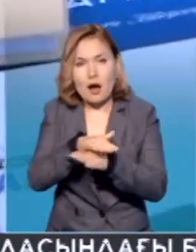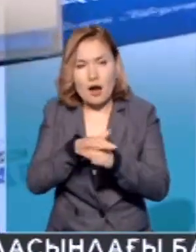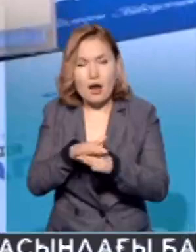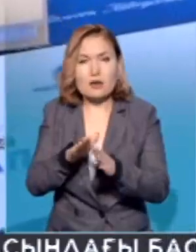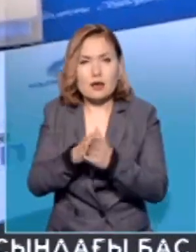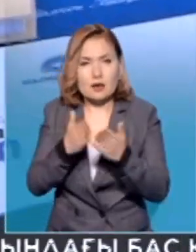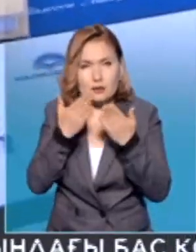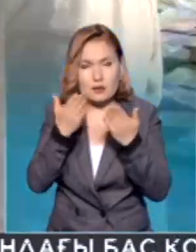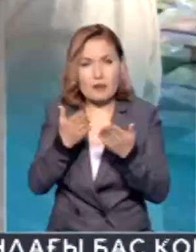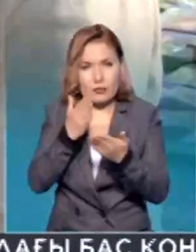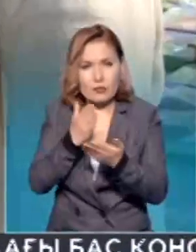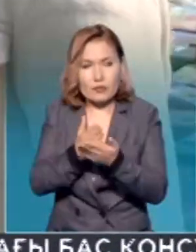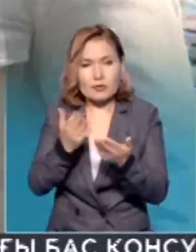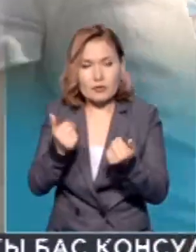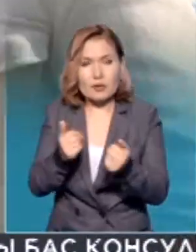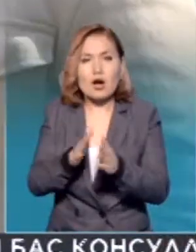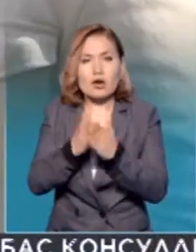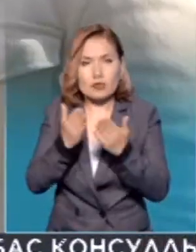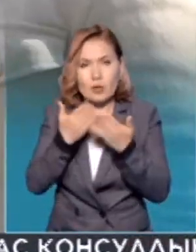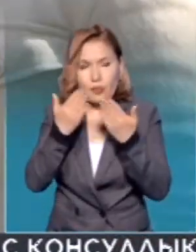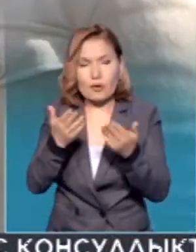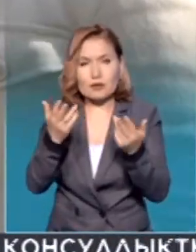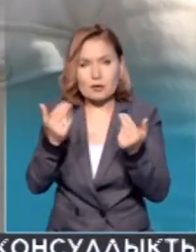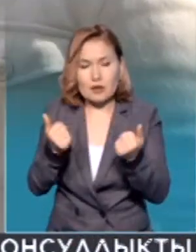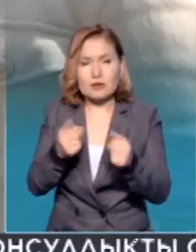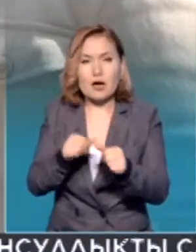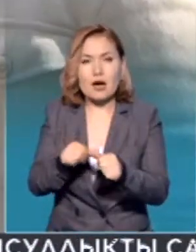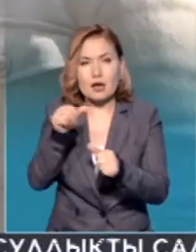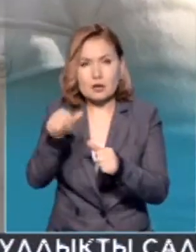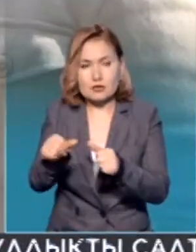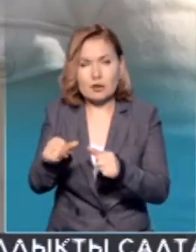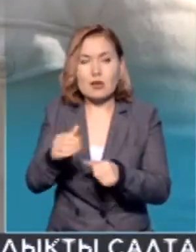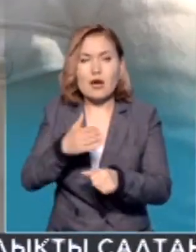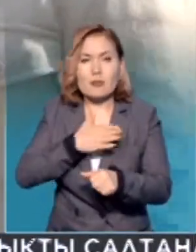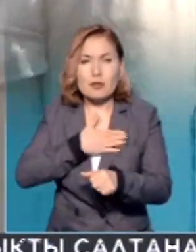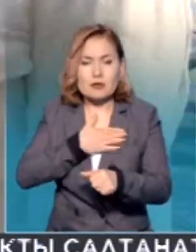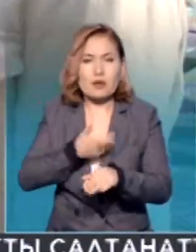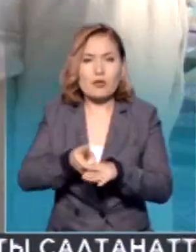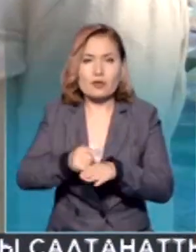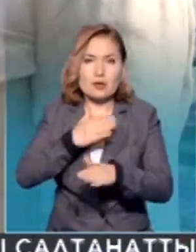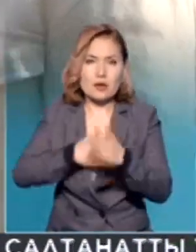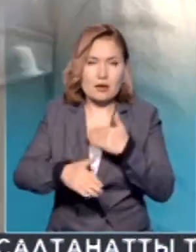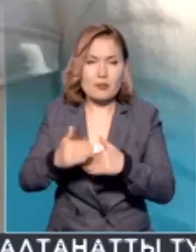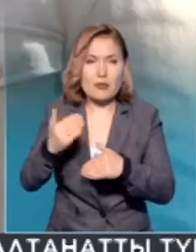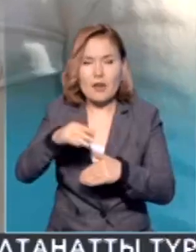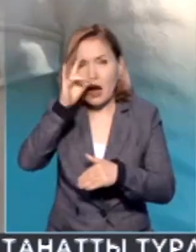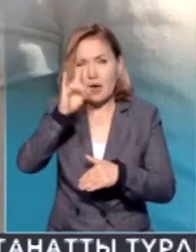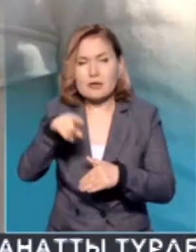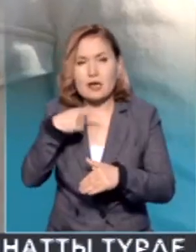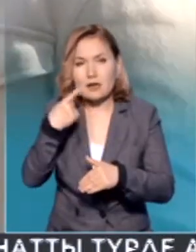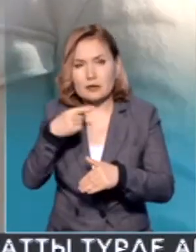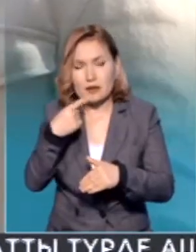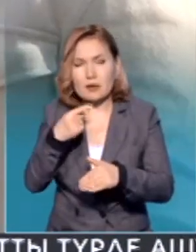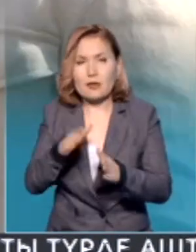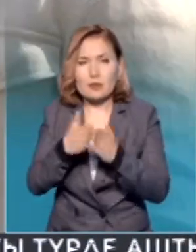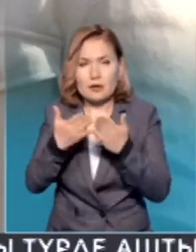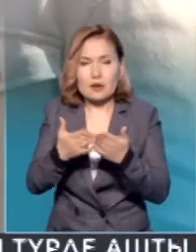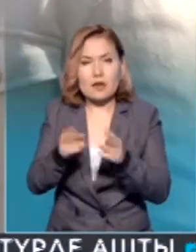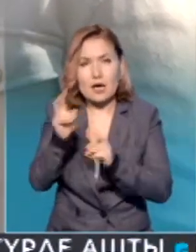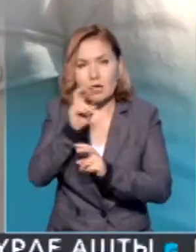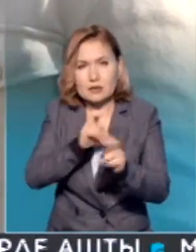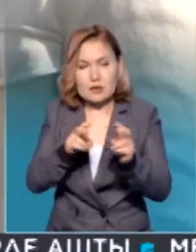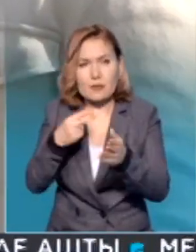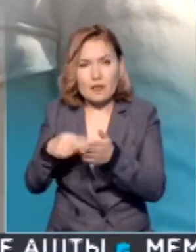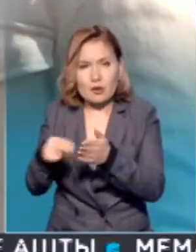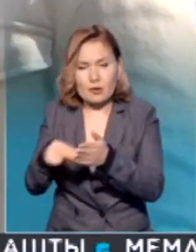ма? Біздің байқауымызша кітап оқиды енді. Әсіресе біз үшін енді қуаныштысы, олар қазақ тілінде кітаптарды көп іздеп жатыр